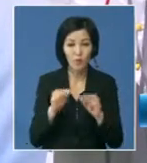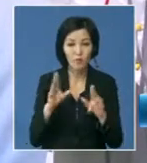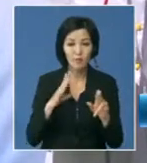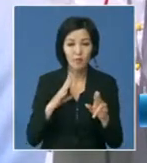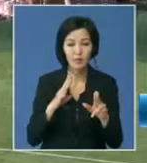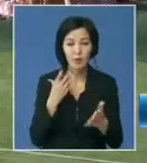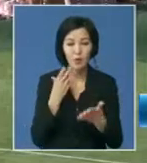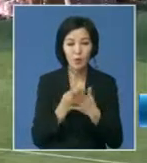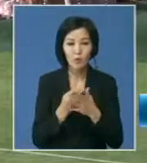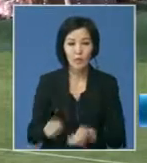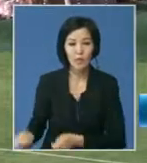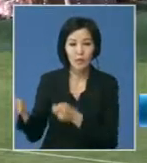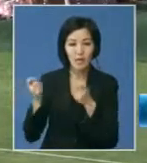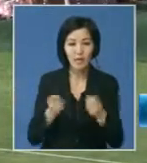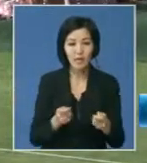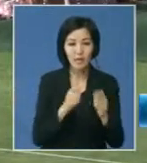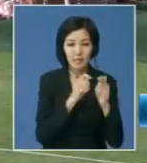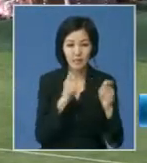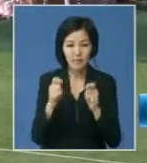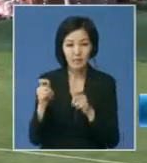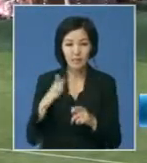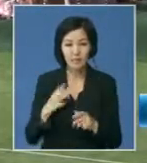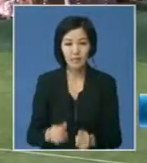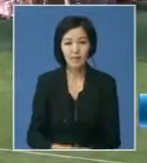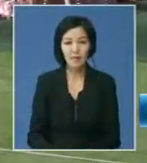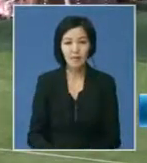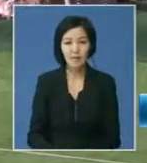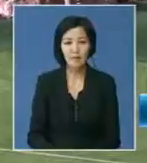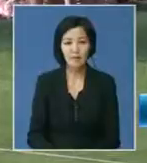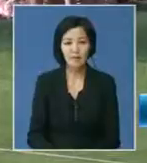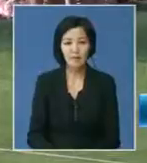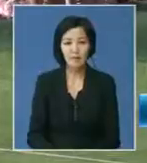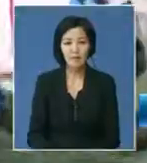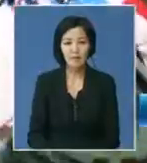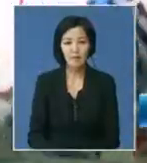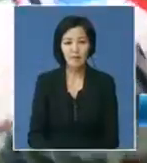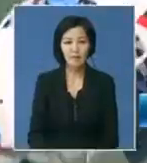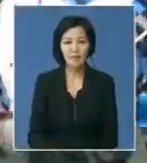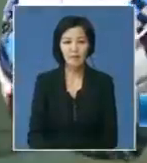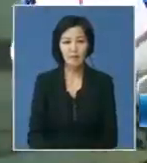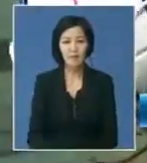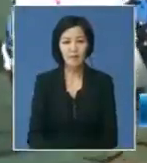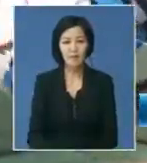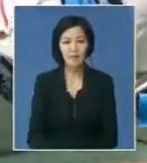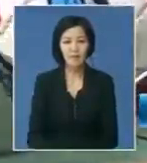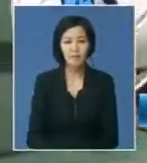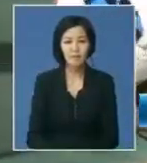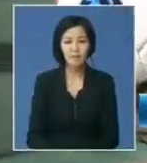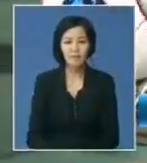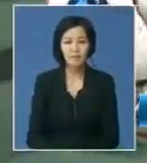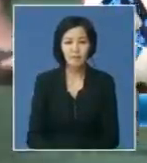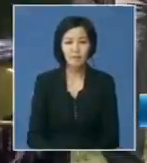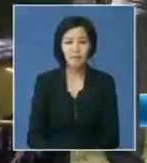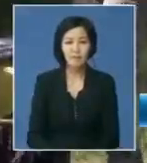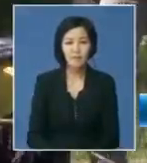да үлестірді. Аз болса да көп дегенде, барлық проблеманы бәрін көтеріп алып келген жоқ. Мына жазға ғана осыны